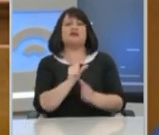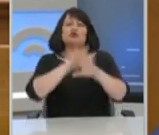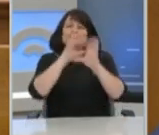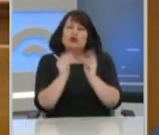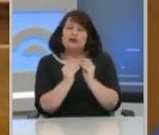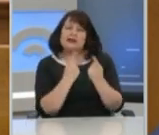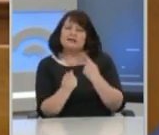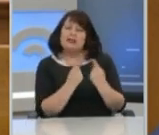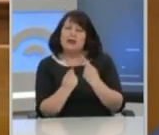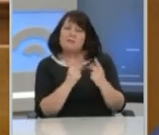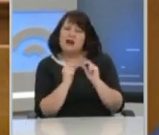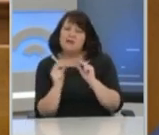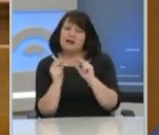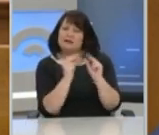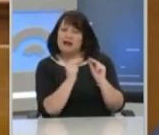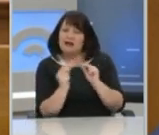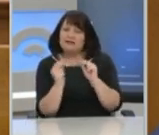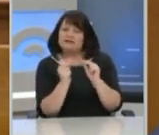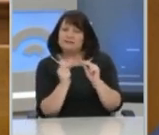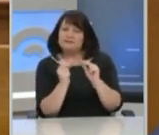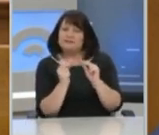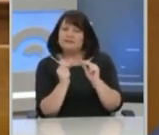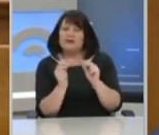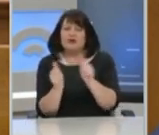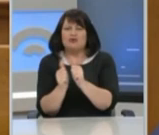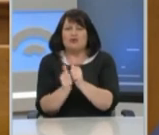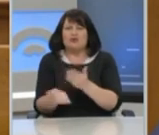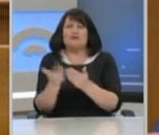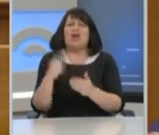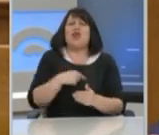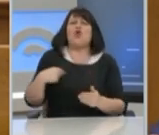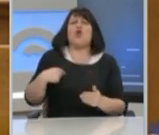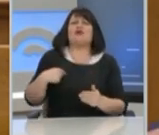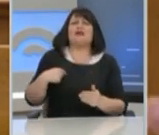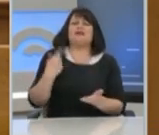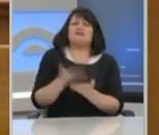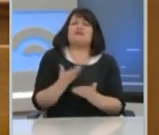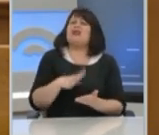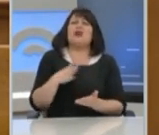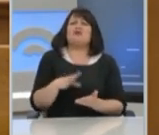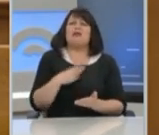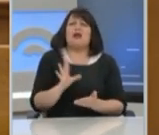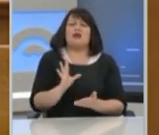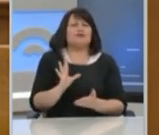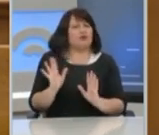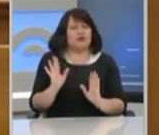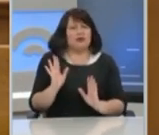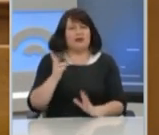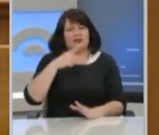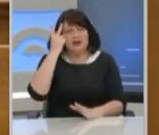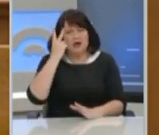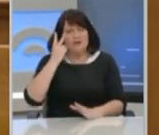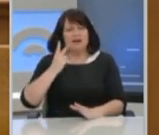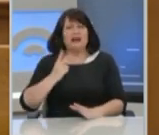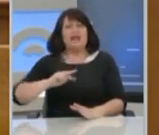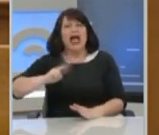διαπραγματεύσεις, να αποκρούσουμε φιλεργοδοτικές απαιτήσεις για κατοχύρωση του δικαιώματος της ανταπεργίας